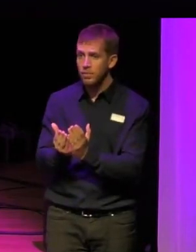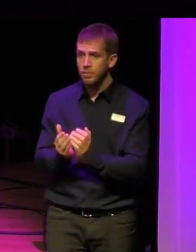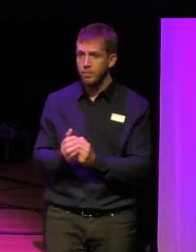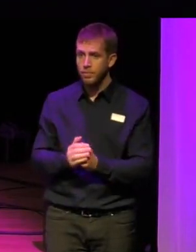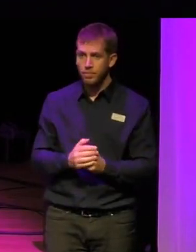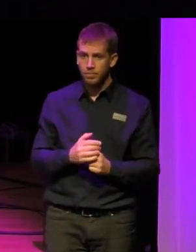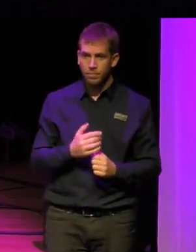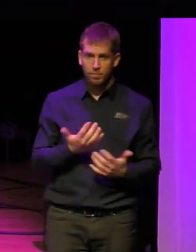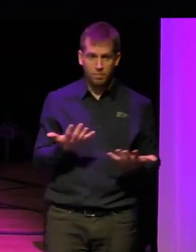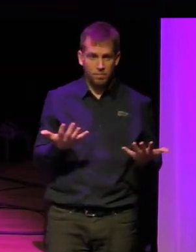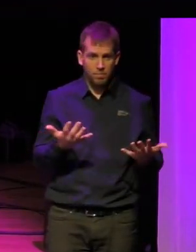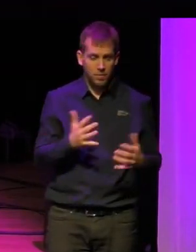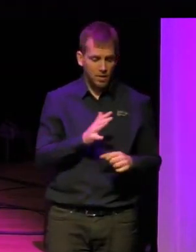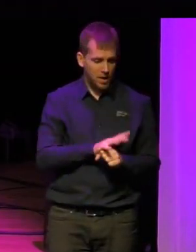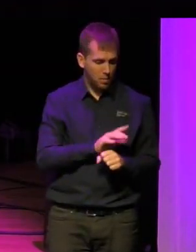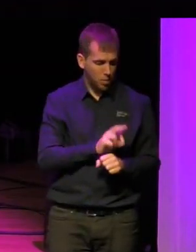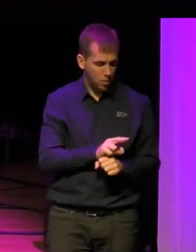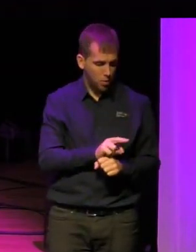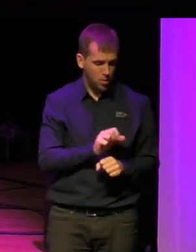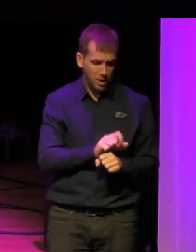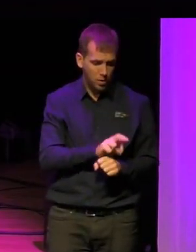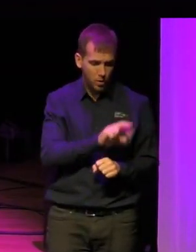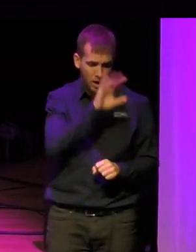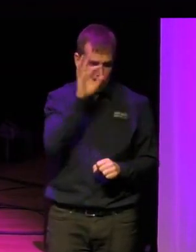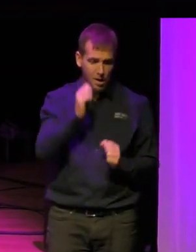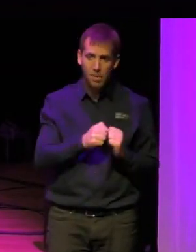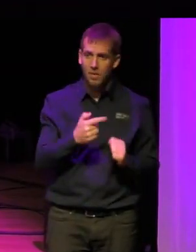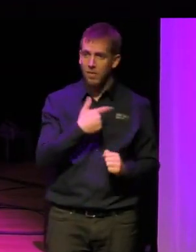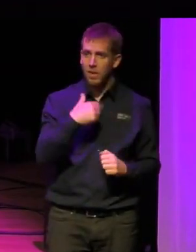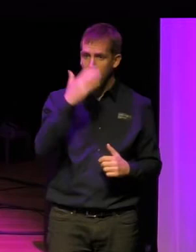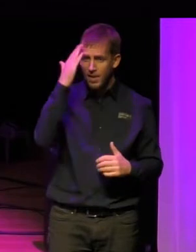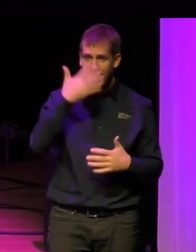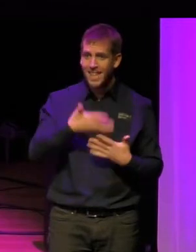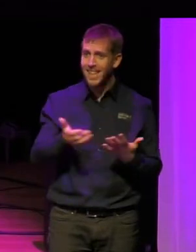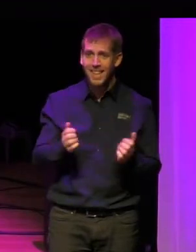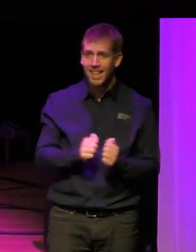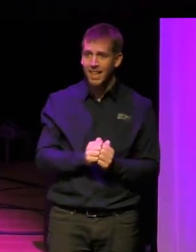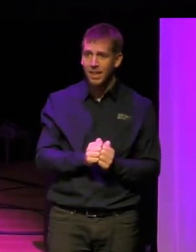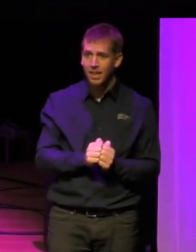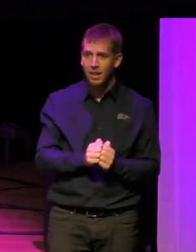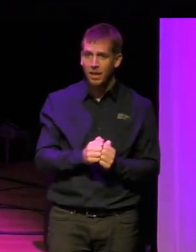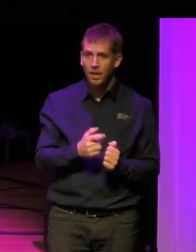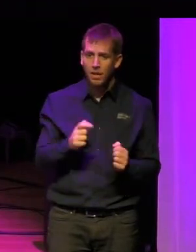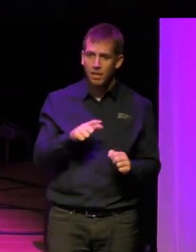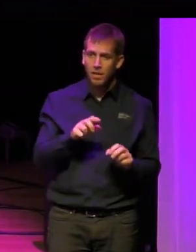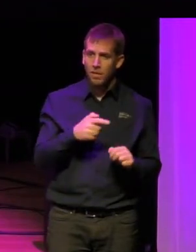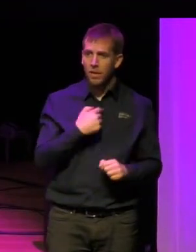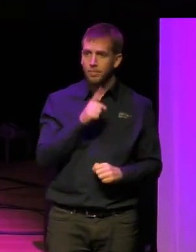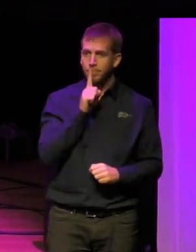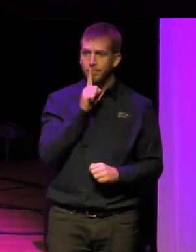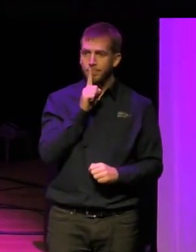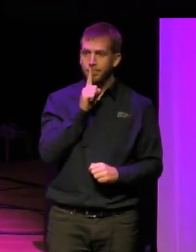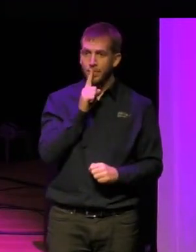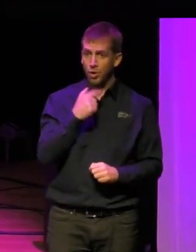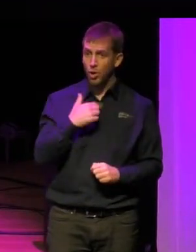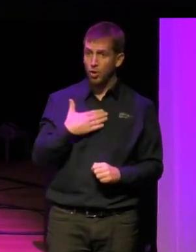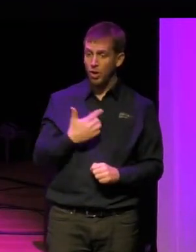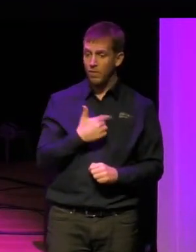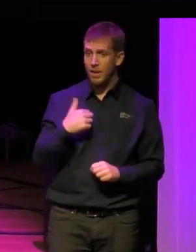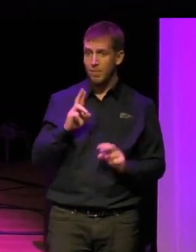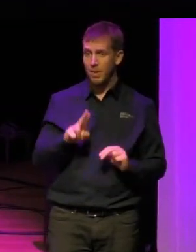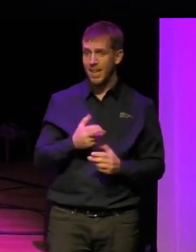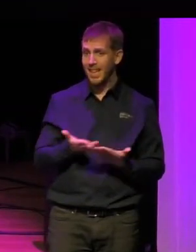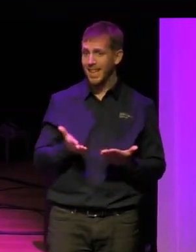Vi var 15-åriga, vi var 16-åriga, men vi visste ingenting. Vi var helt stumma. Vi var inga människor, tycker